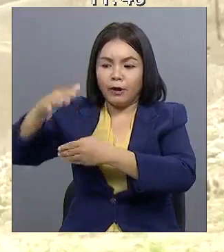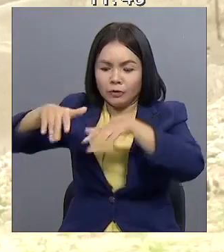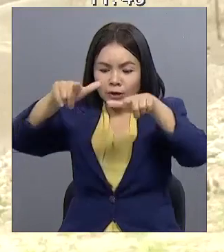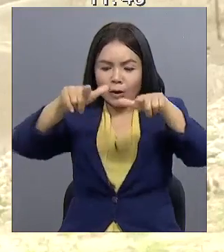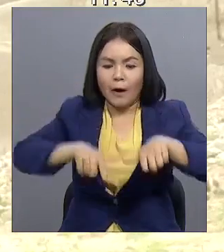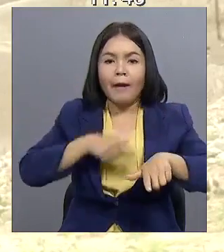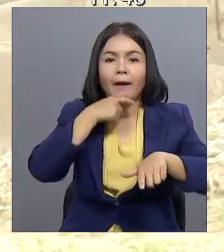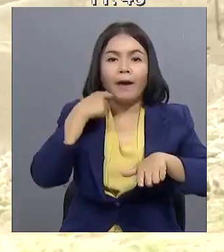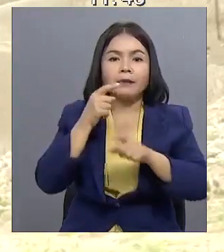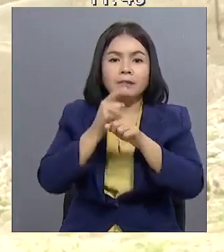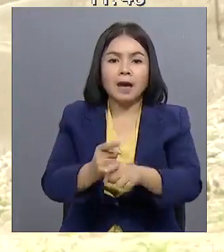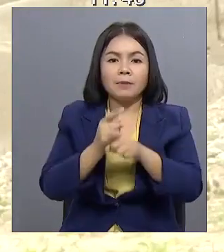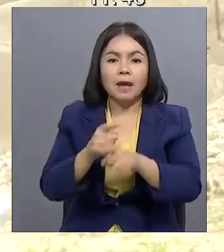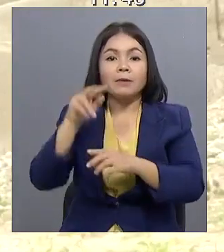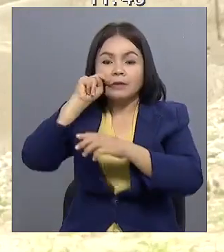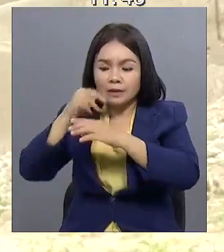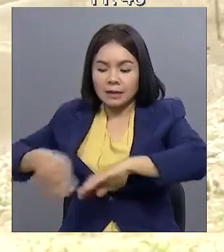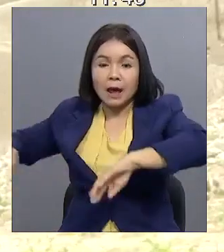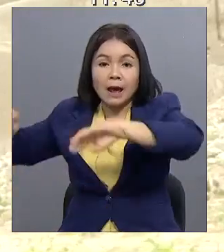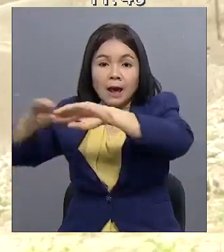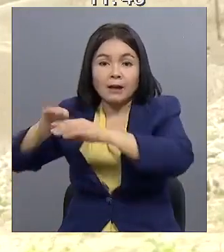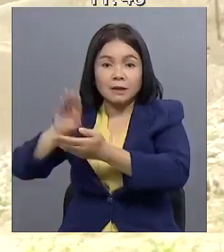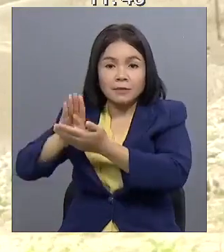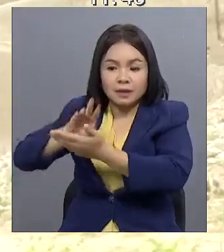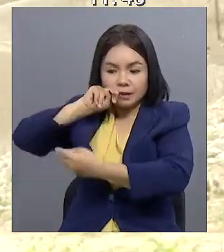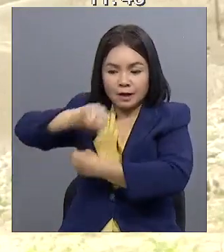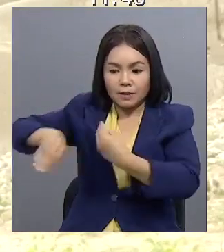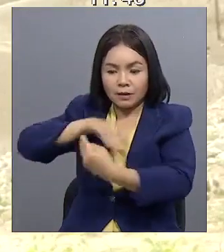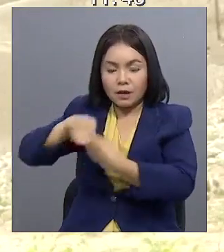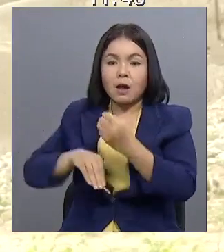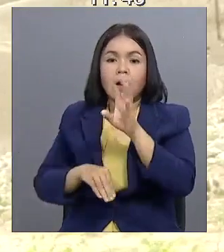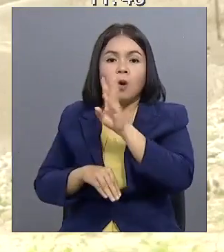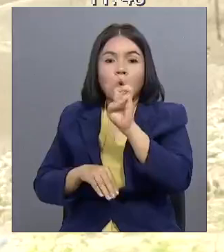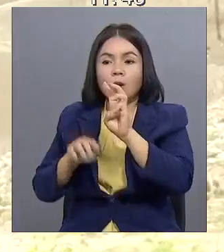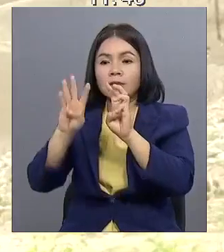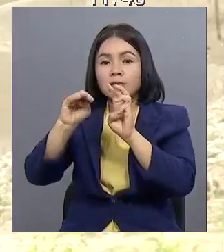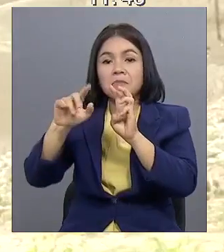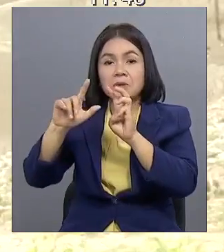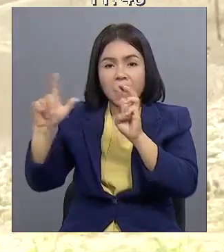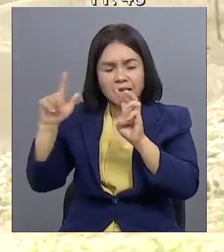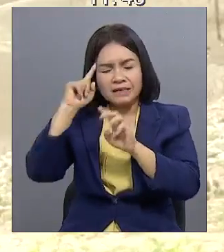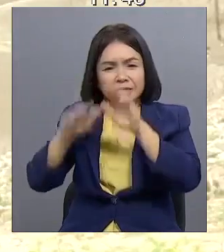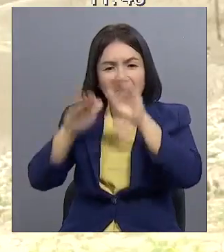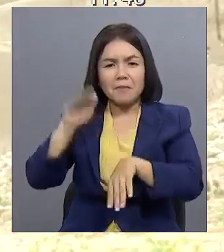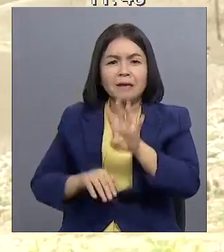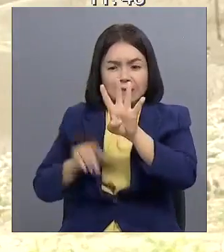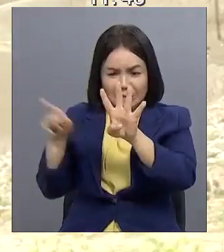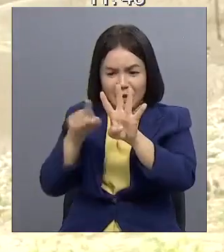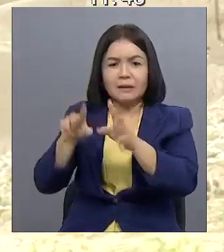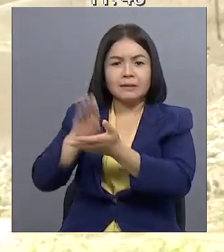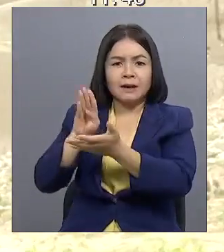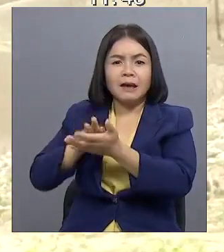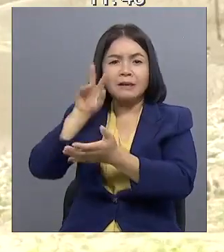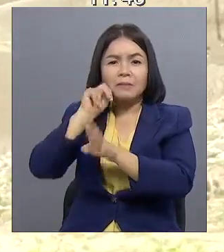สุดวันนี้ปริมาณน้ำในเขื่อนภูมิพลมีน้ำใช้การได้อยู่ที่640ล้านลูกบาศก์เมตรหรือคิดเป็นร้อยละ4ของความจุอ่